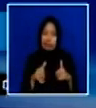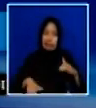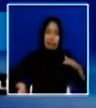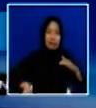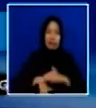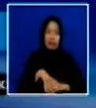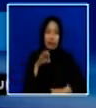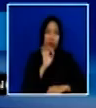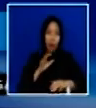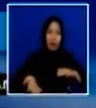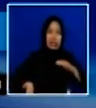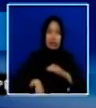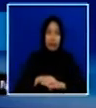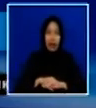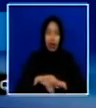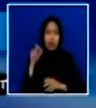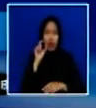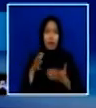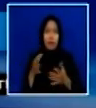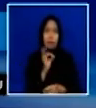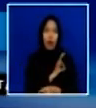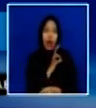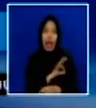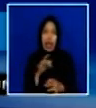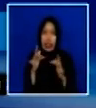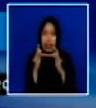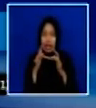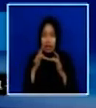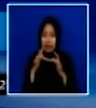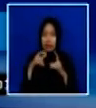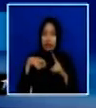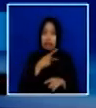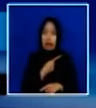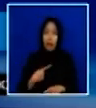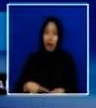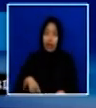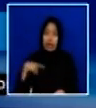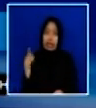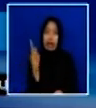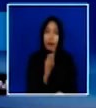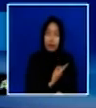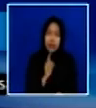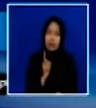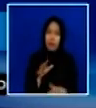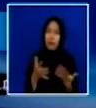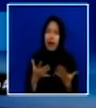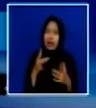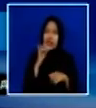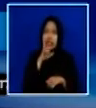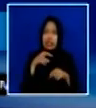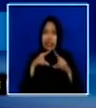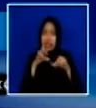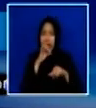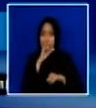memaksimalkan penggunaan internet di Kabupaten kami karena memang setidaknya dari jaringan internet yang belum